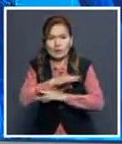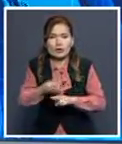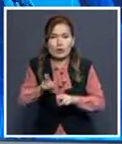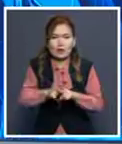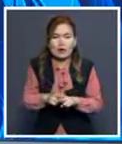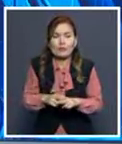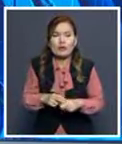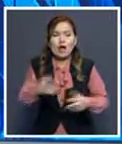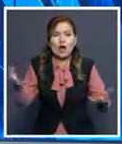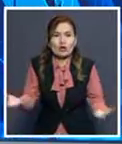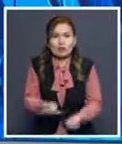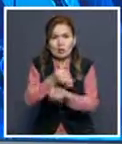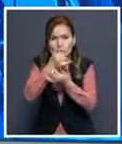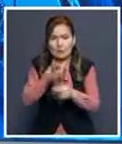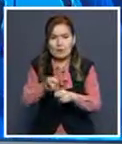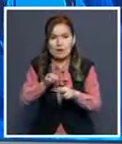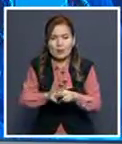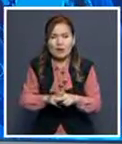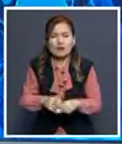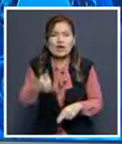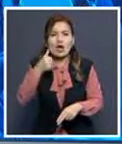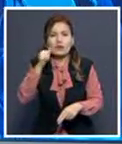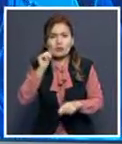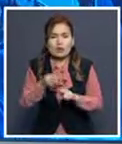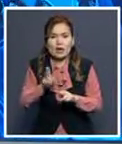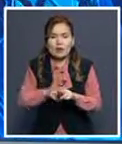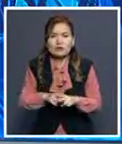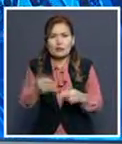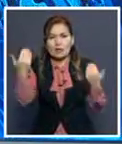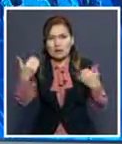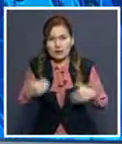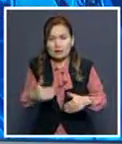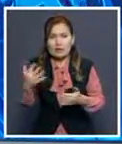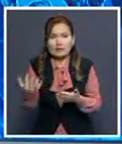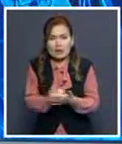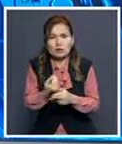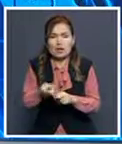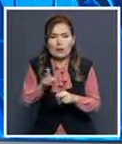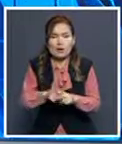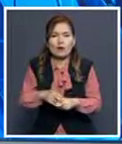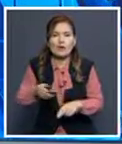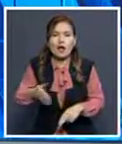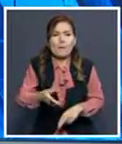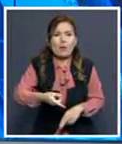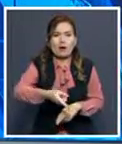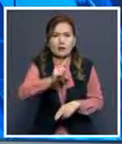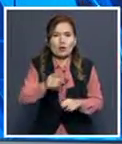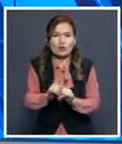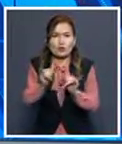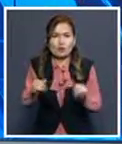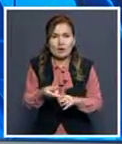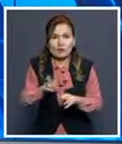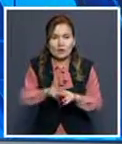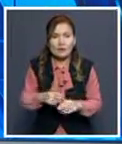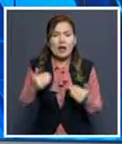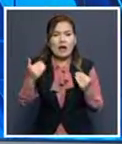жилеті де болмапты. Құтқарушылар денесін судан кеше алып шықты. Алдағы мереке күндері табиғат аясына барып, балық аулайтындардың көбейетіндігі белгілі.